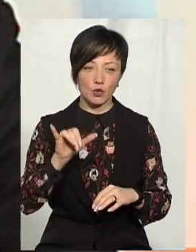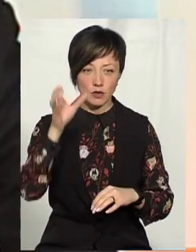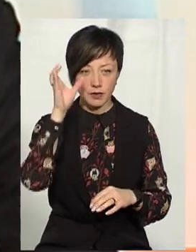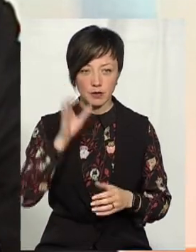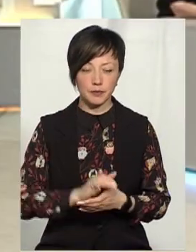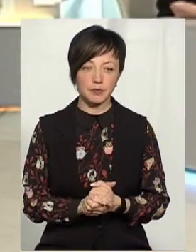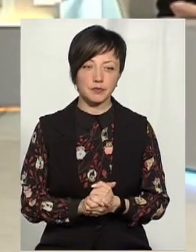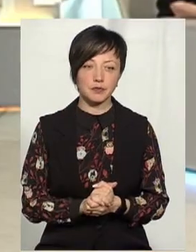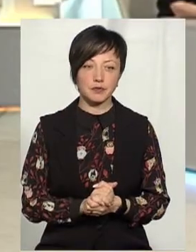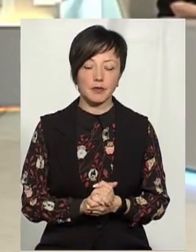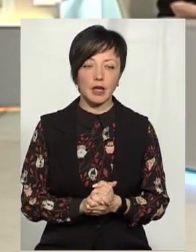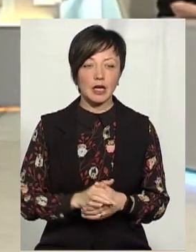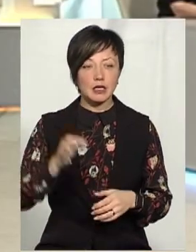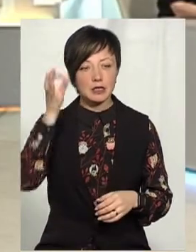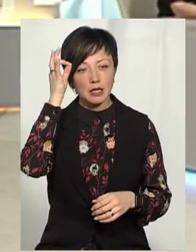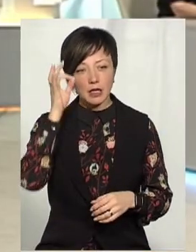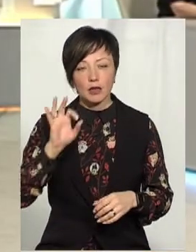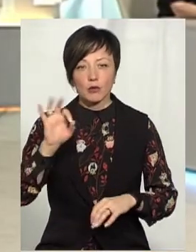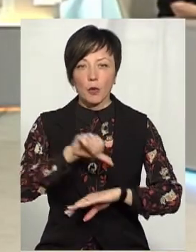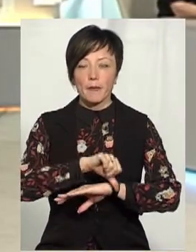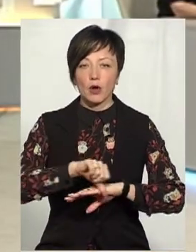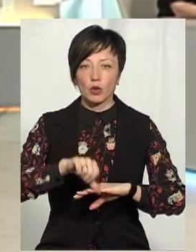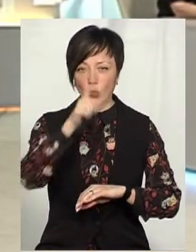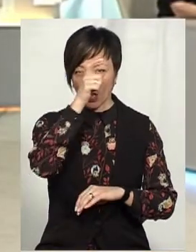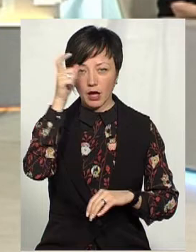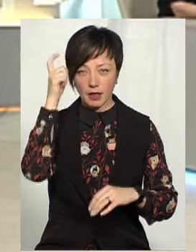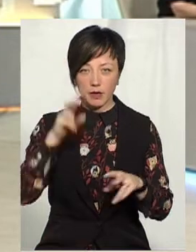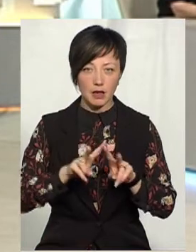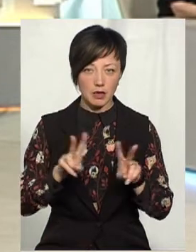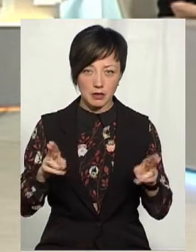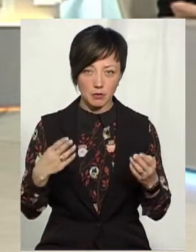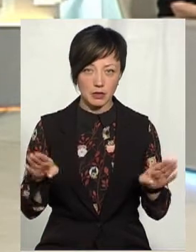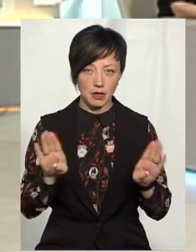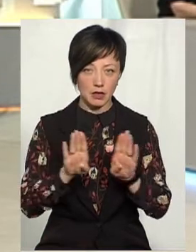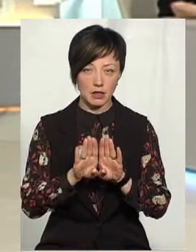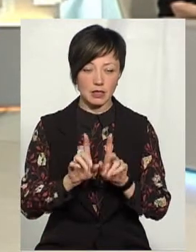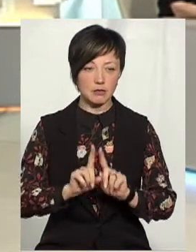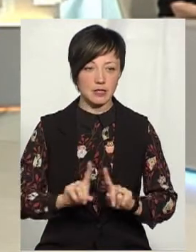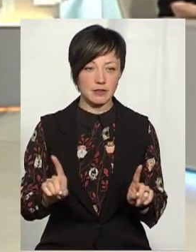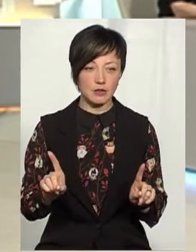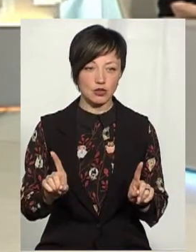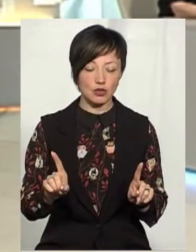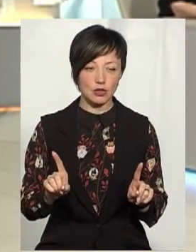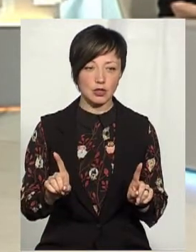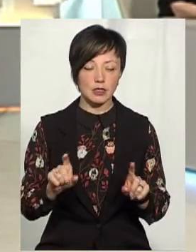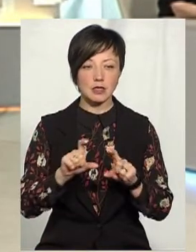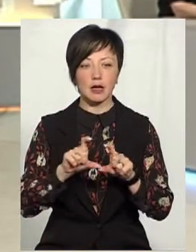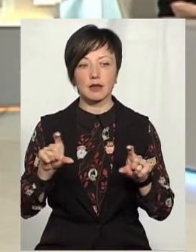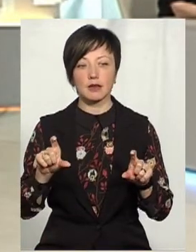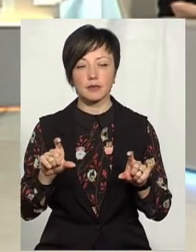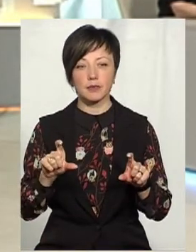освіти. От тут згадалось про прикордонну академію. Так само закрито, бо все ж таки специфічний такий